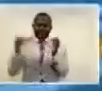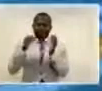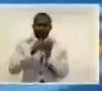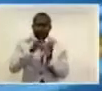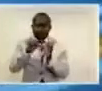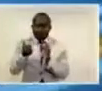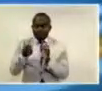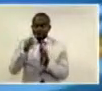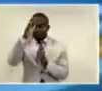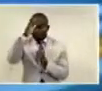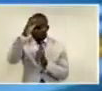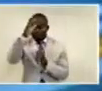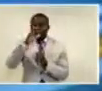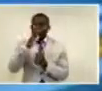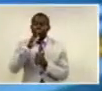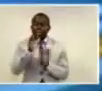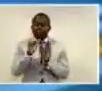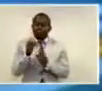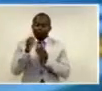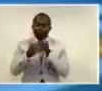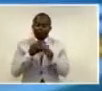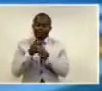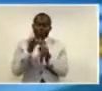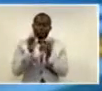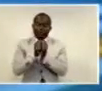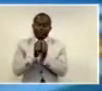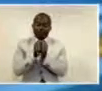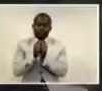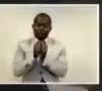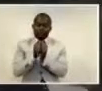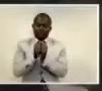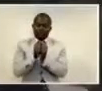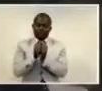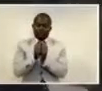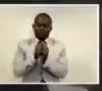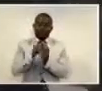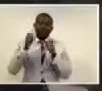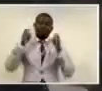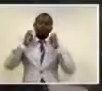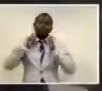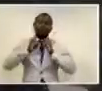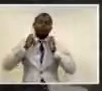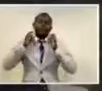n'ikindi kandi mama yapfuye 2010 reka begere begera hariya meya